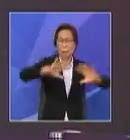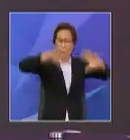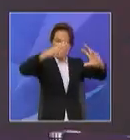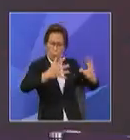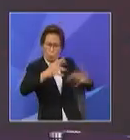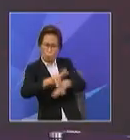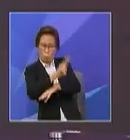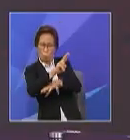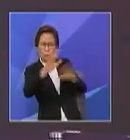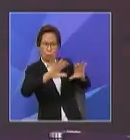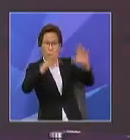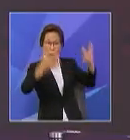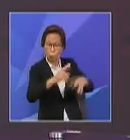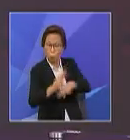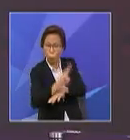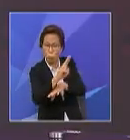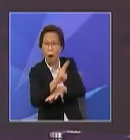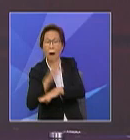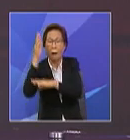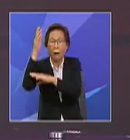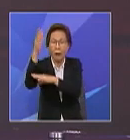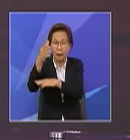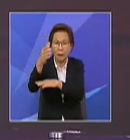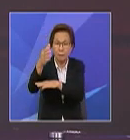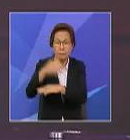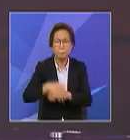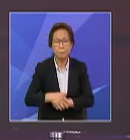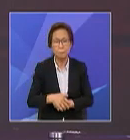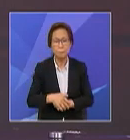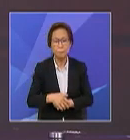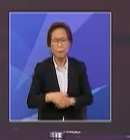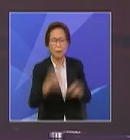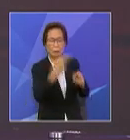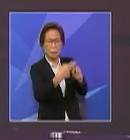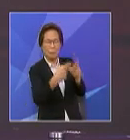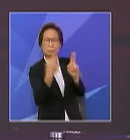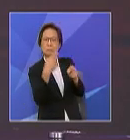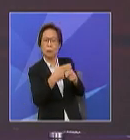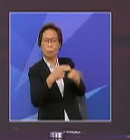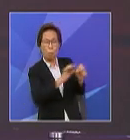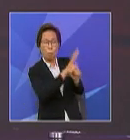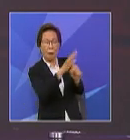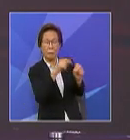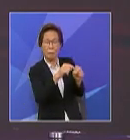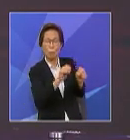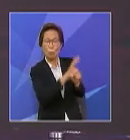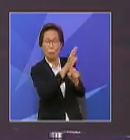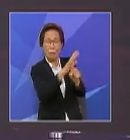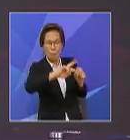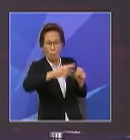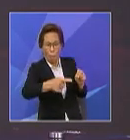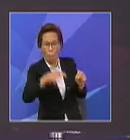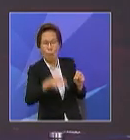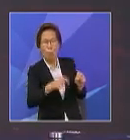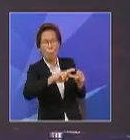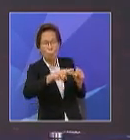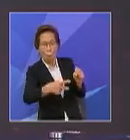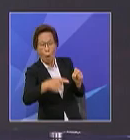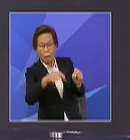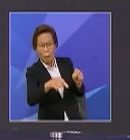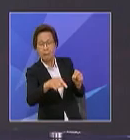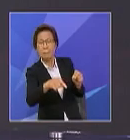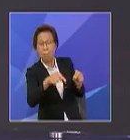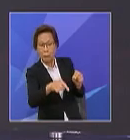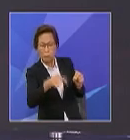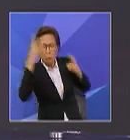antarabangsa yang menggunakan sebagai kita nak mereka akan labelkan sama ada dia various mutasi yang apa disebut variant